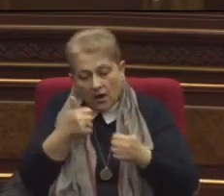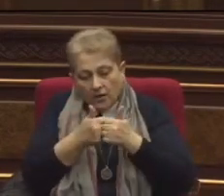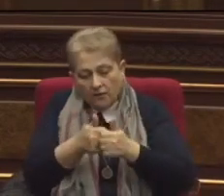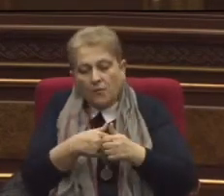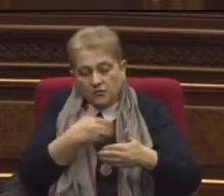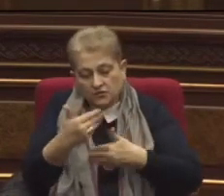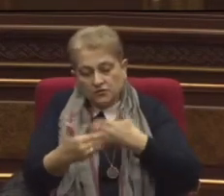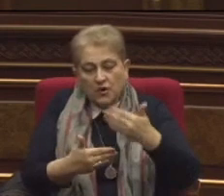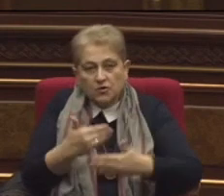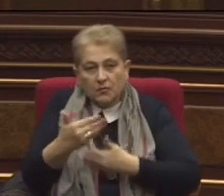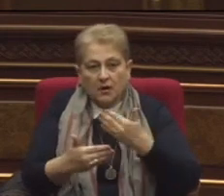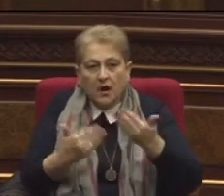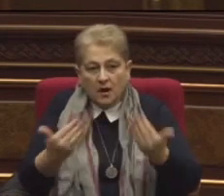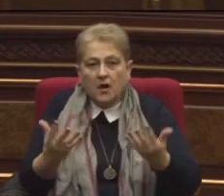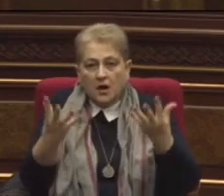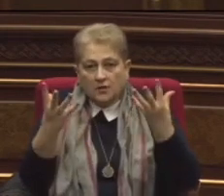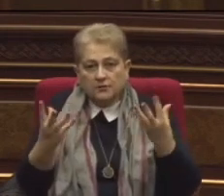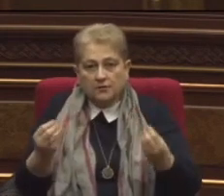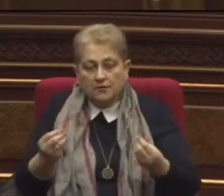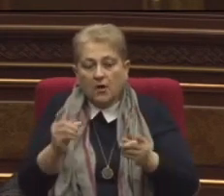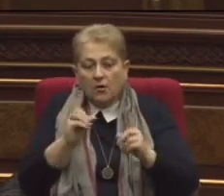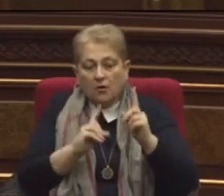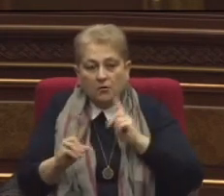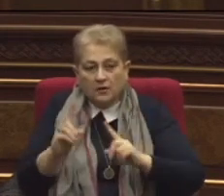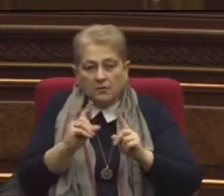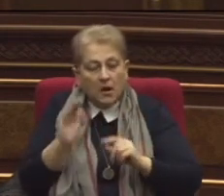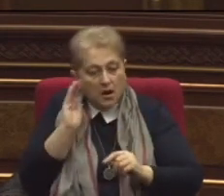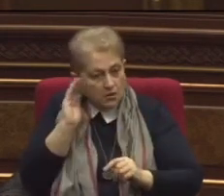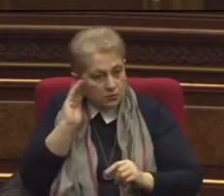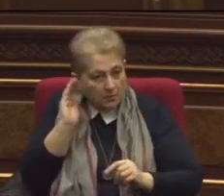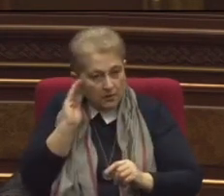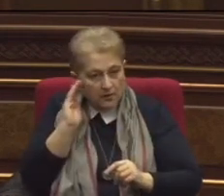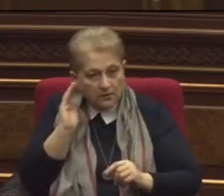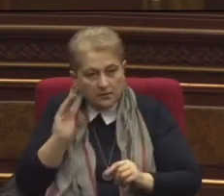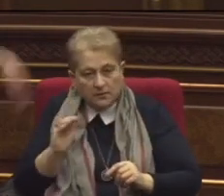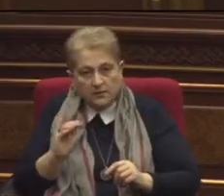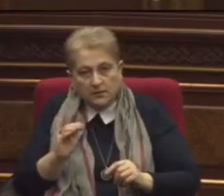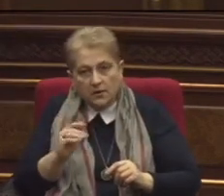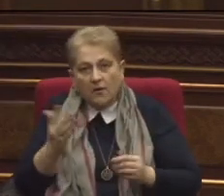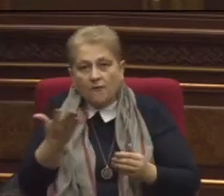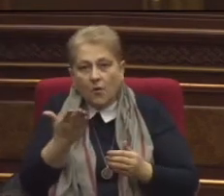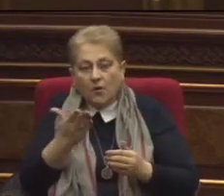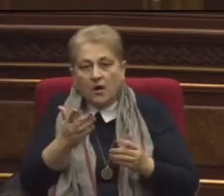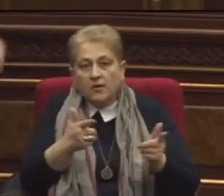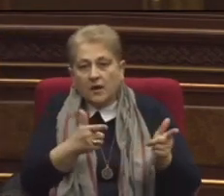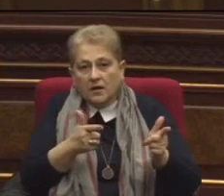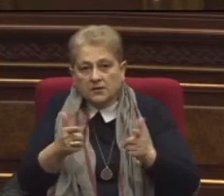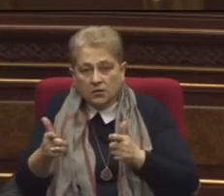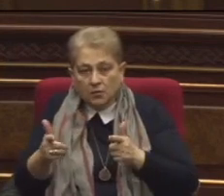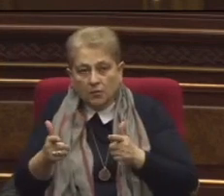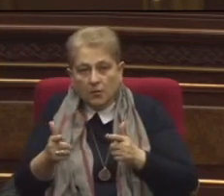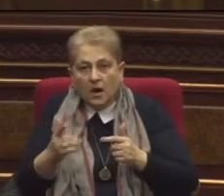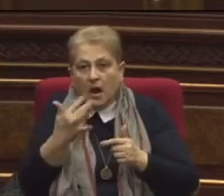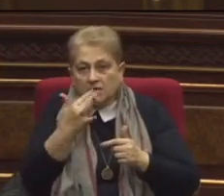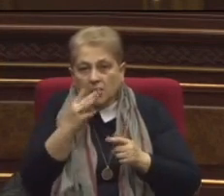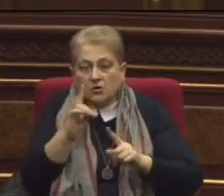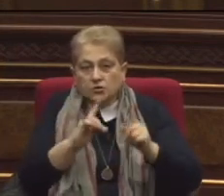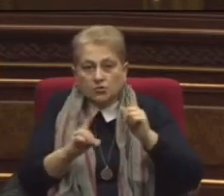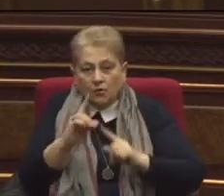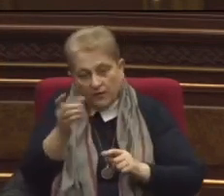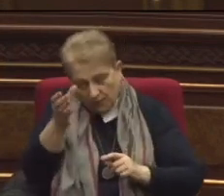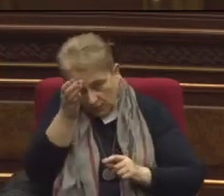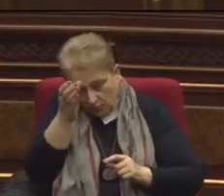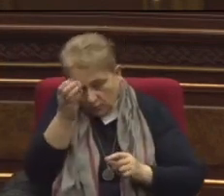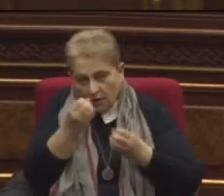հետևողականորեն շարժվում ենք առաջ։ Այսօրվա խորհրդարանական լսումները, որ նախաձեռնվել են ազգային ժողովի